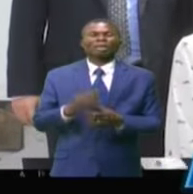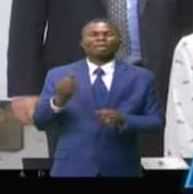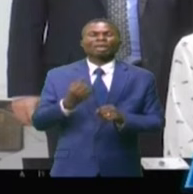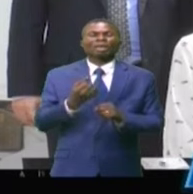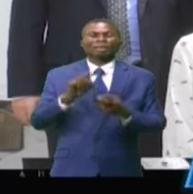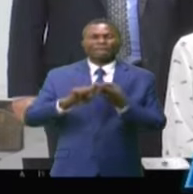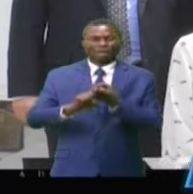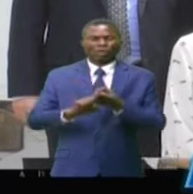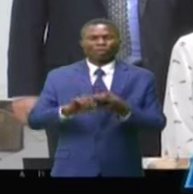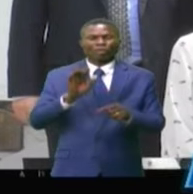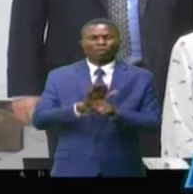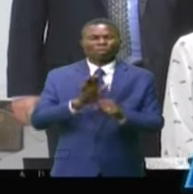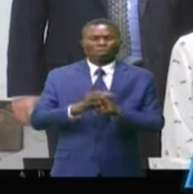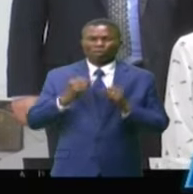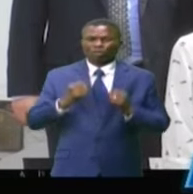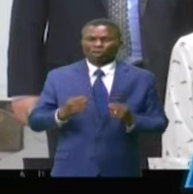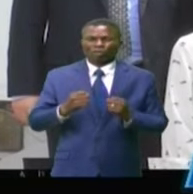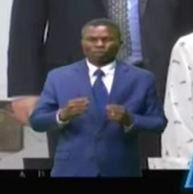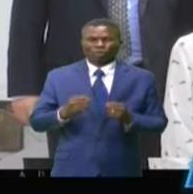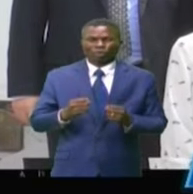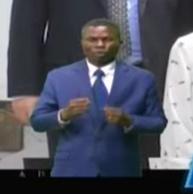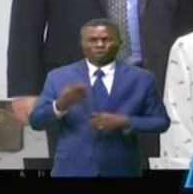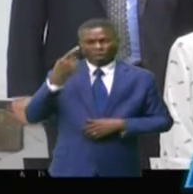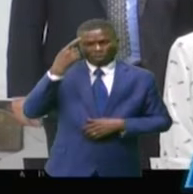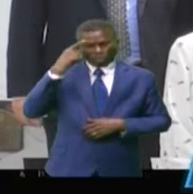confiance, plus de force.